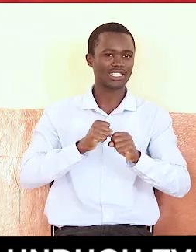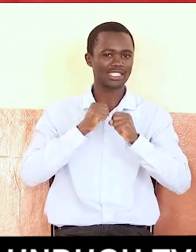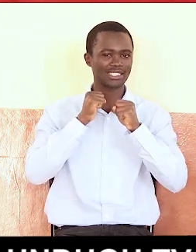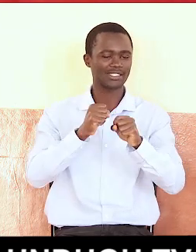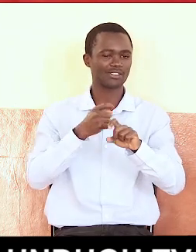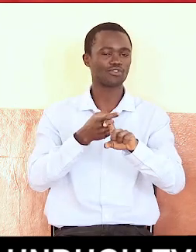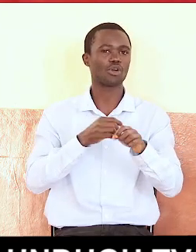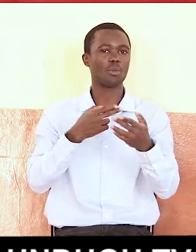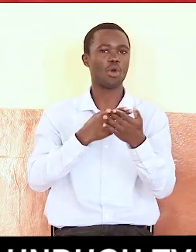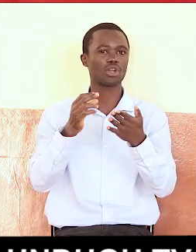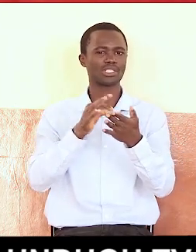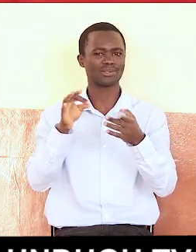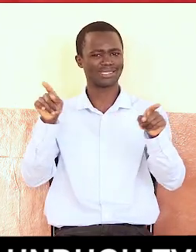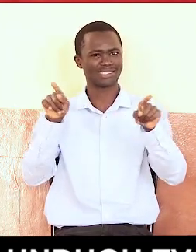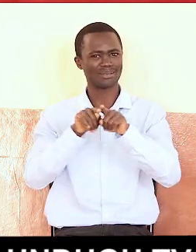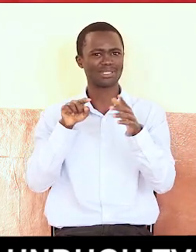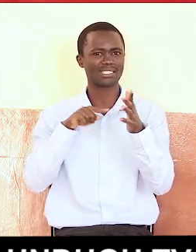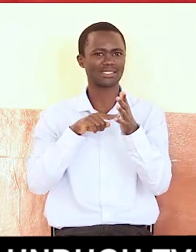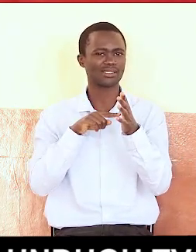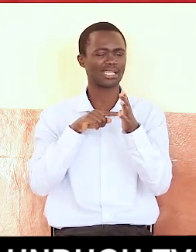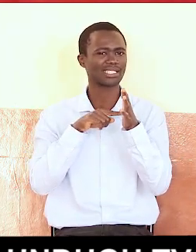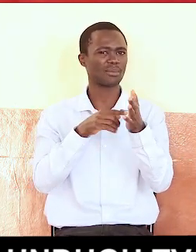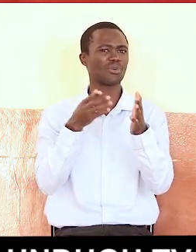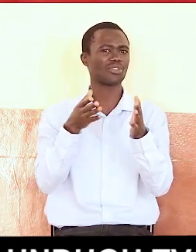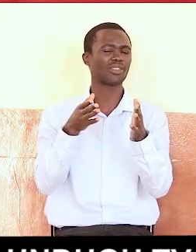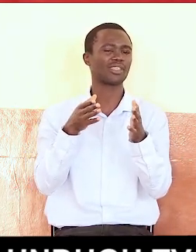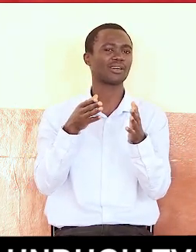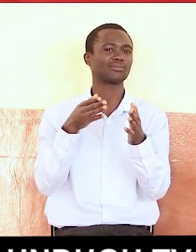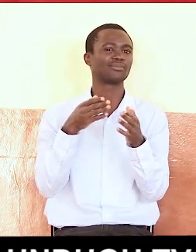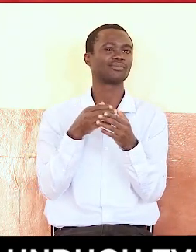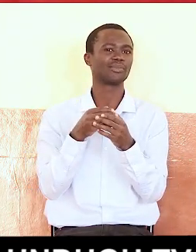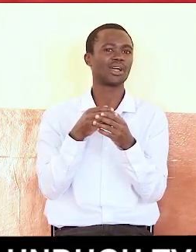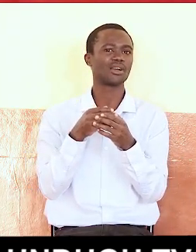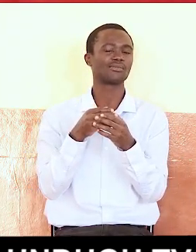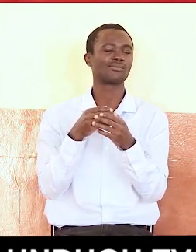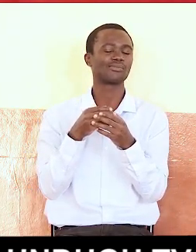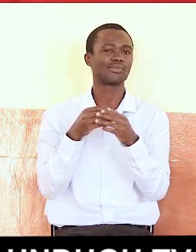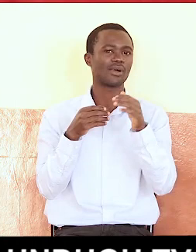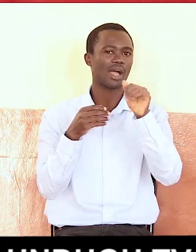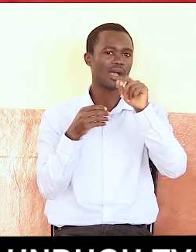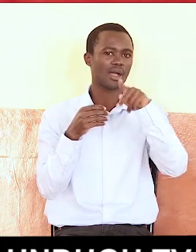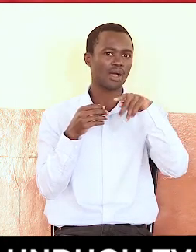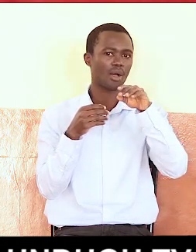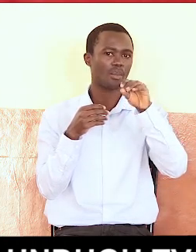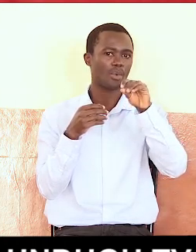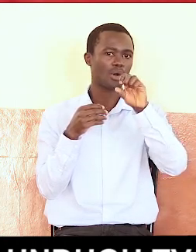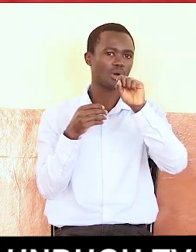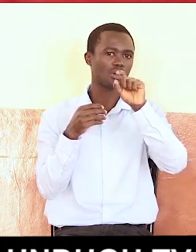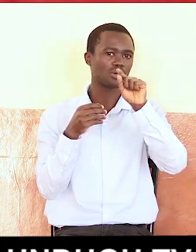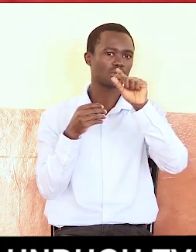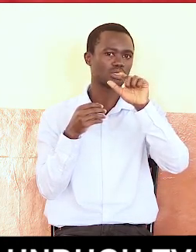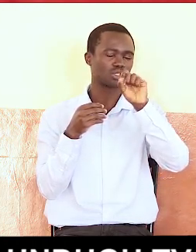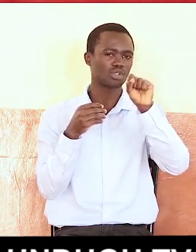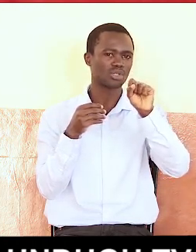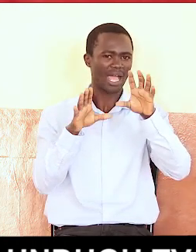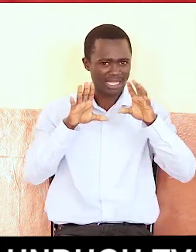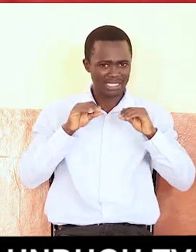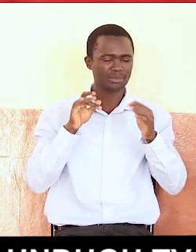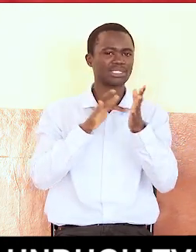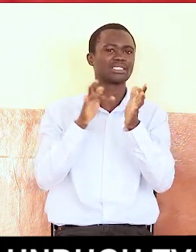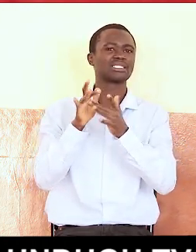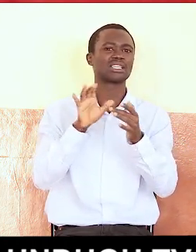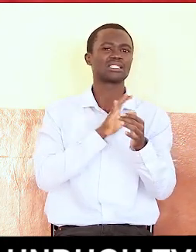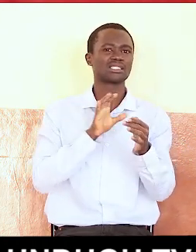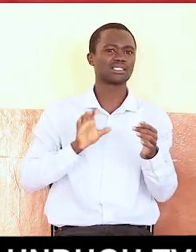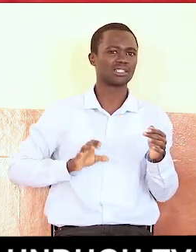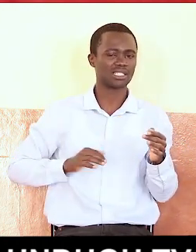hapa mfano wa mitume. Mitume tayari walikuwa wamemkubali Yesu, walikuwa wameokoka, lakini kuna utofauti ya kuokoka